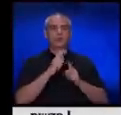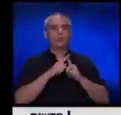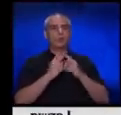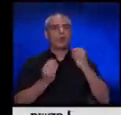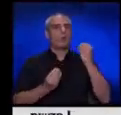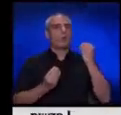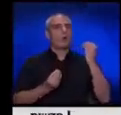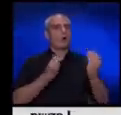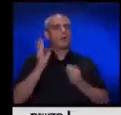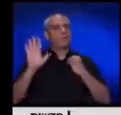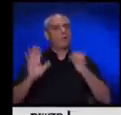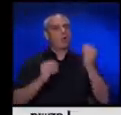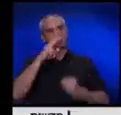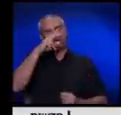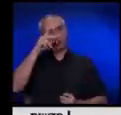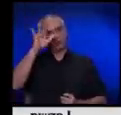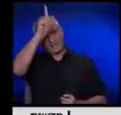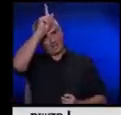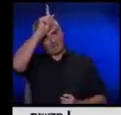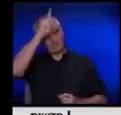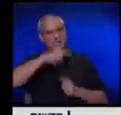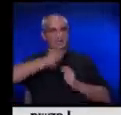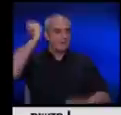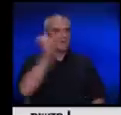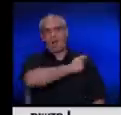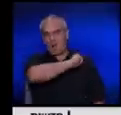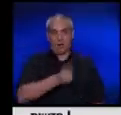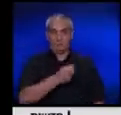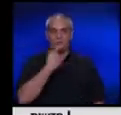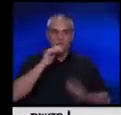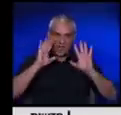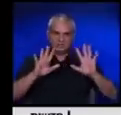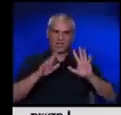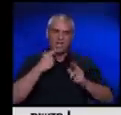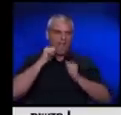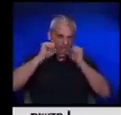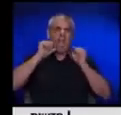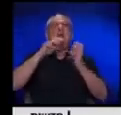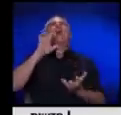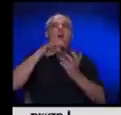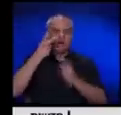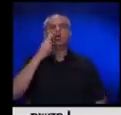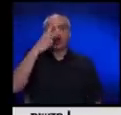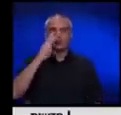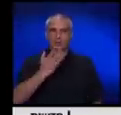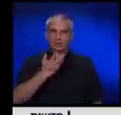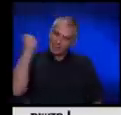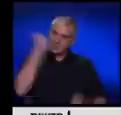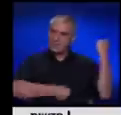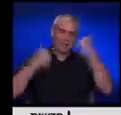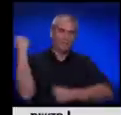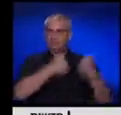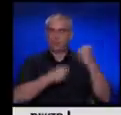של פורנו גרמני סדומזו. רוצה כן עשר, עשר, תגנחו יותר, תרביצו זו